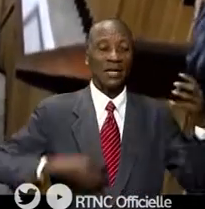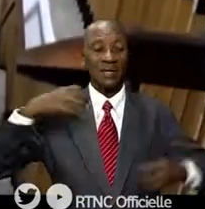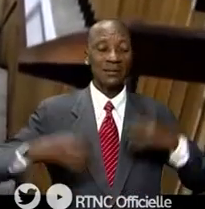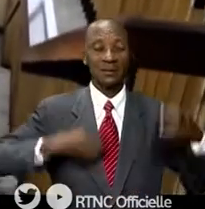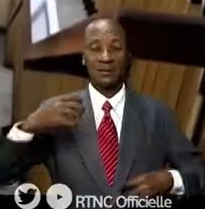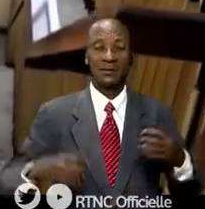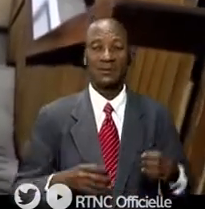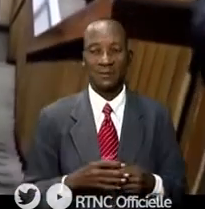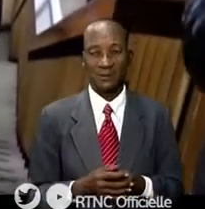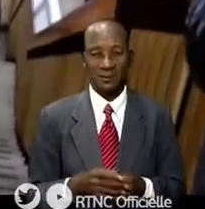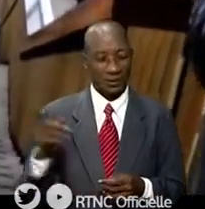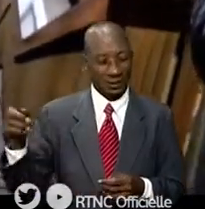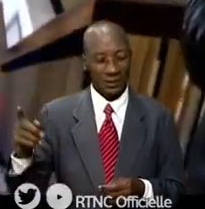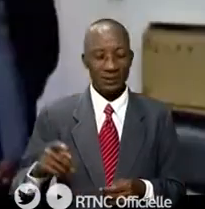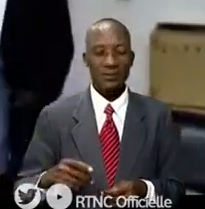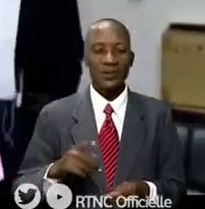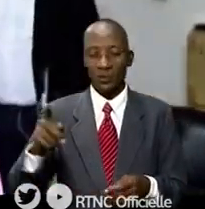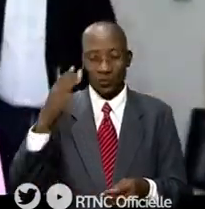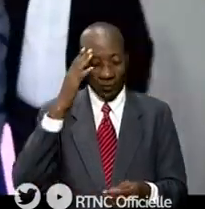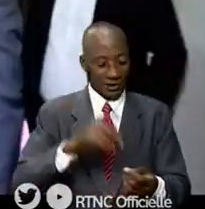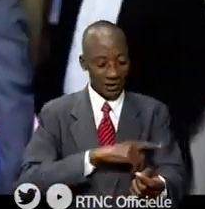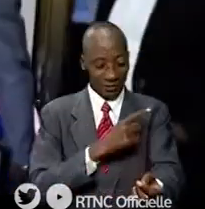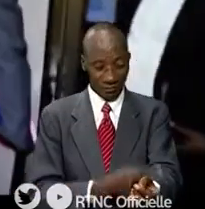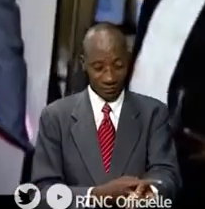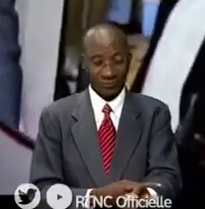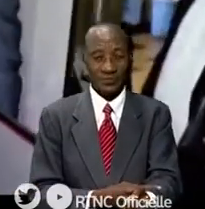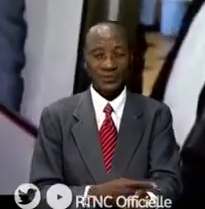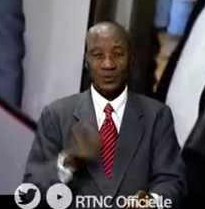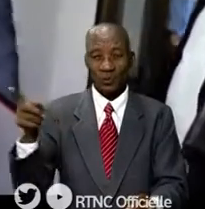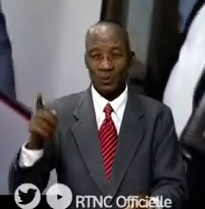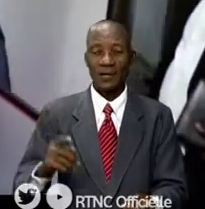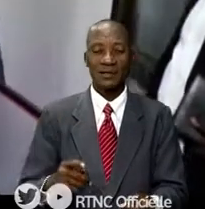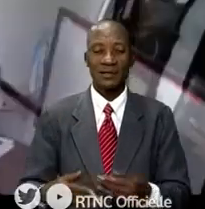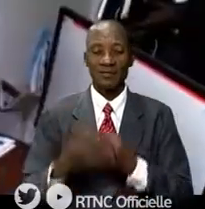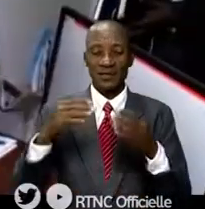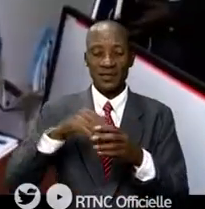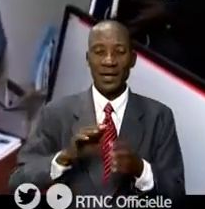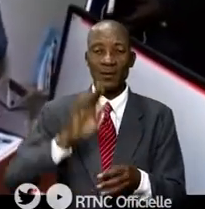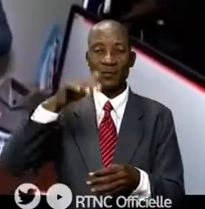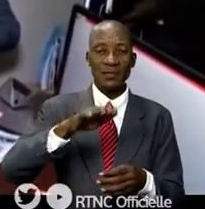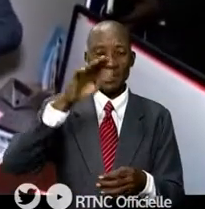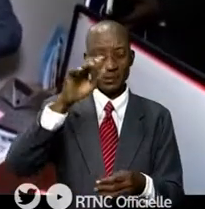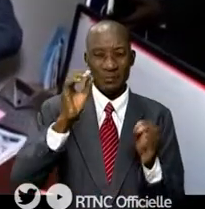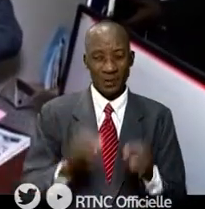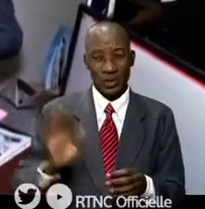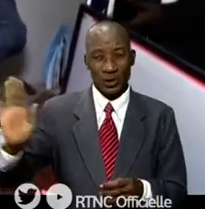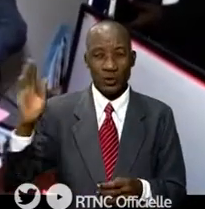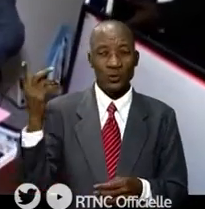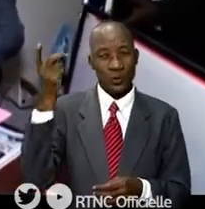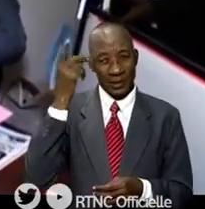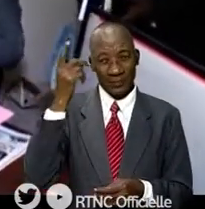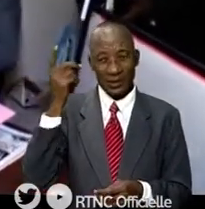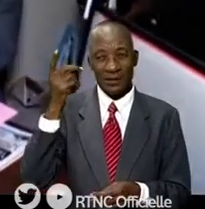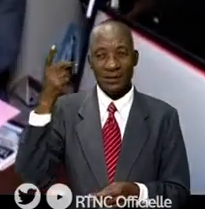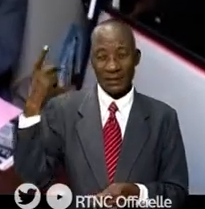de cette ville volcanique, le député national Patrick Mounyomo a déposé ce lundi au bureau de l'Assemblée nationale une